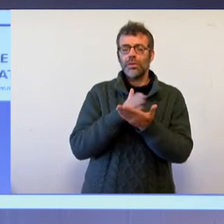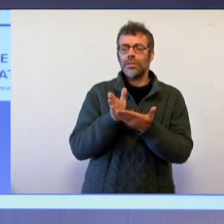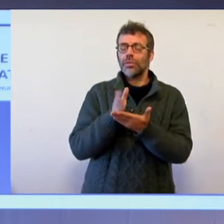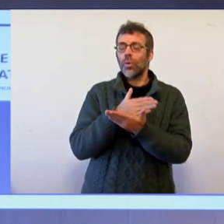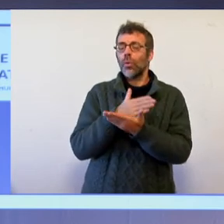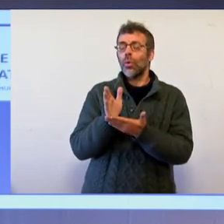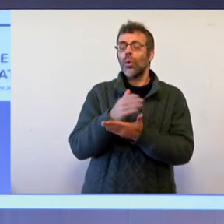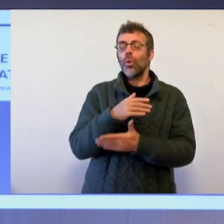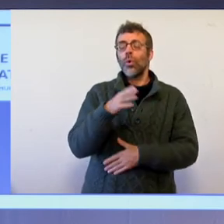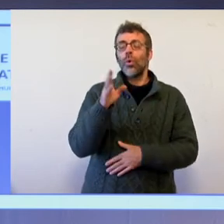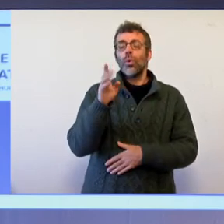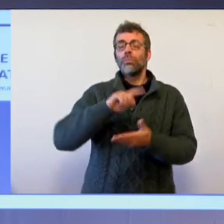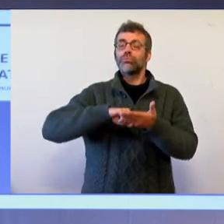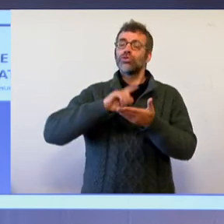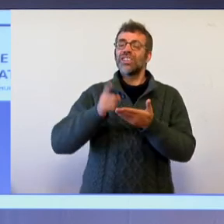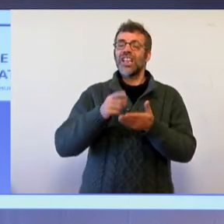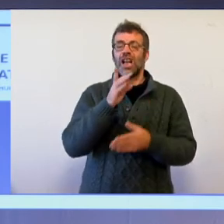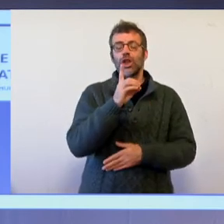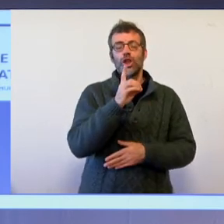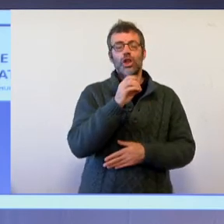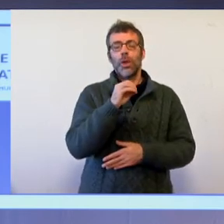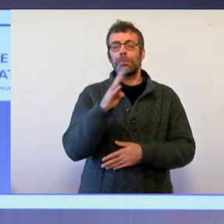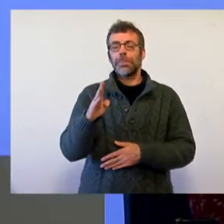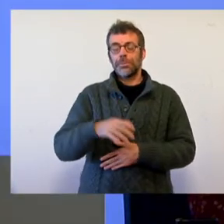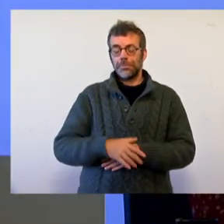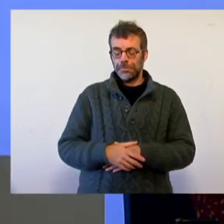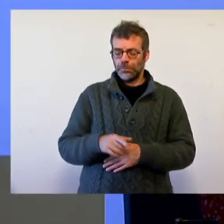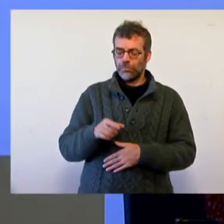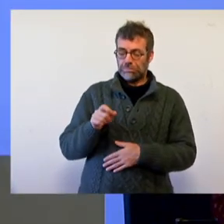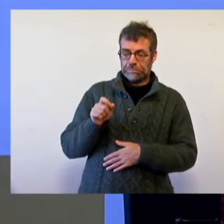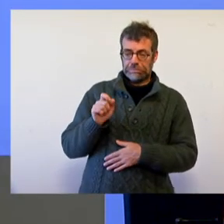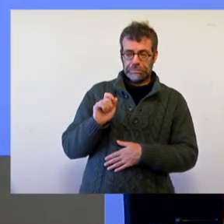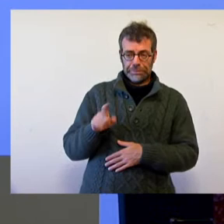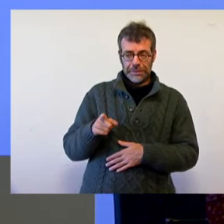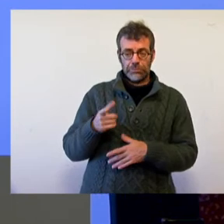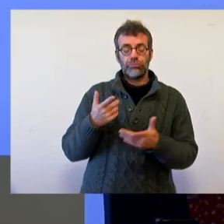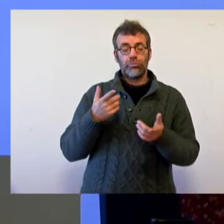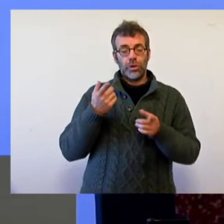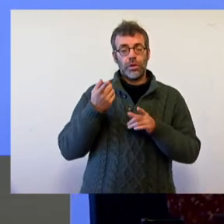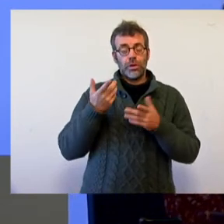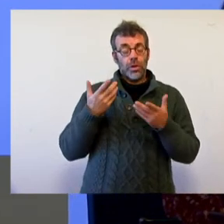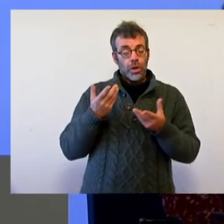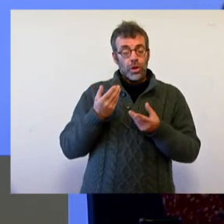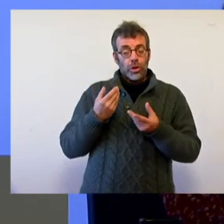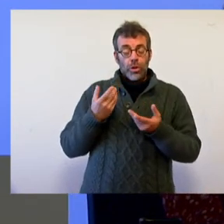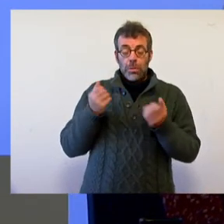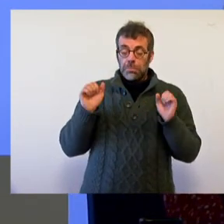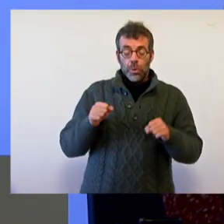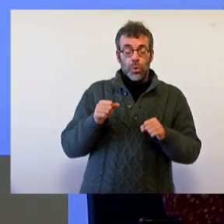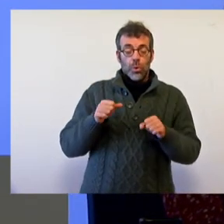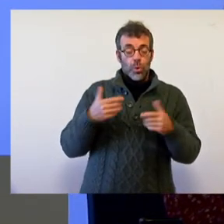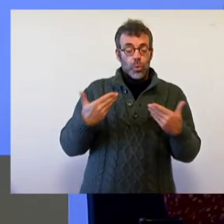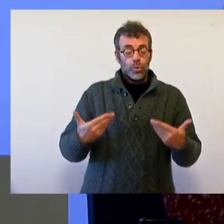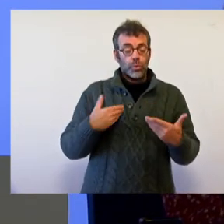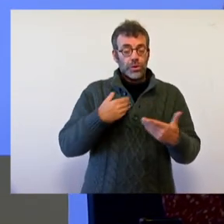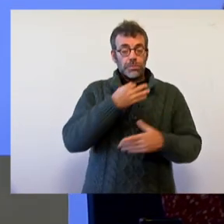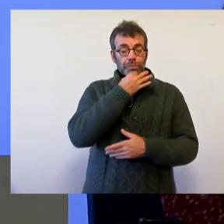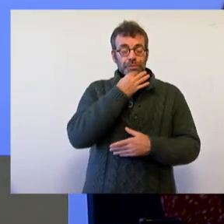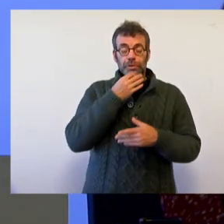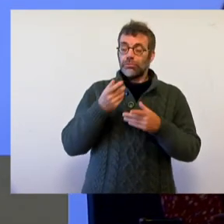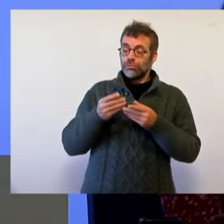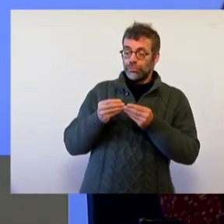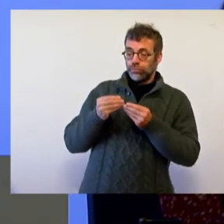une présentation du budget en apportant à la fois quelques éléments de réponse à des collègues qui se sont exprimés